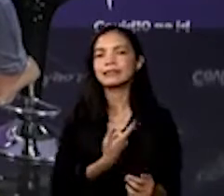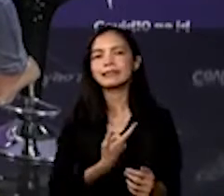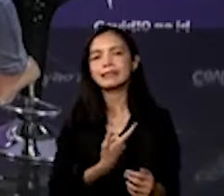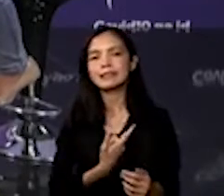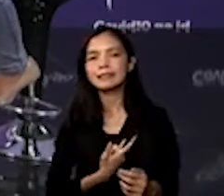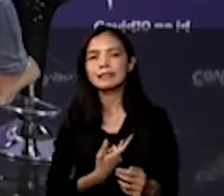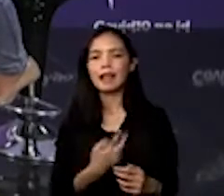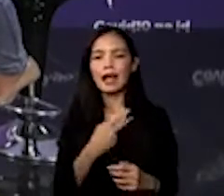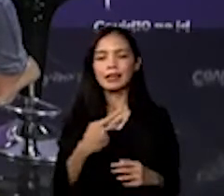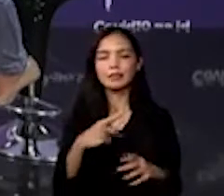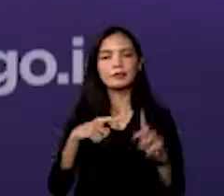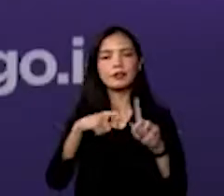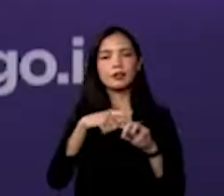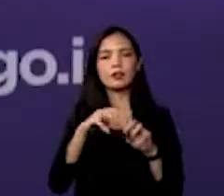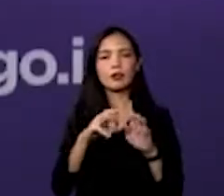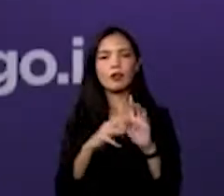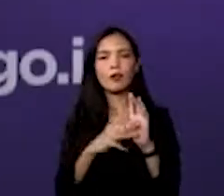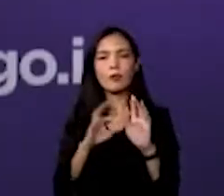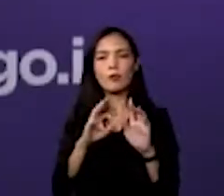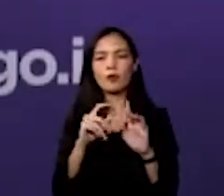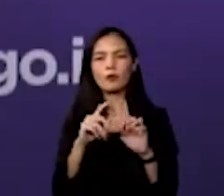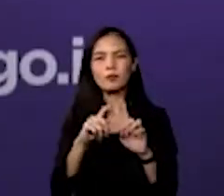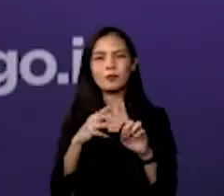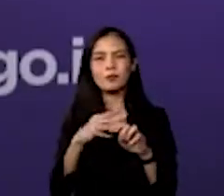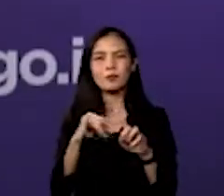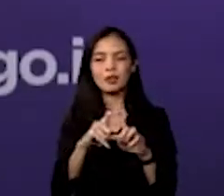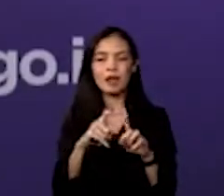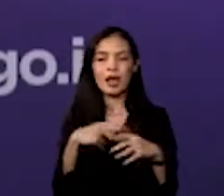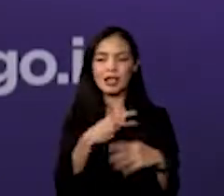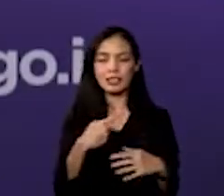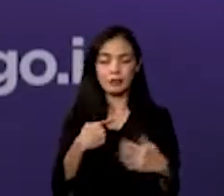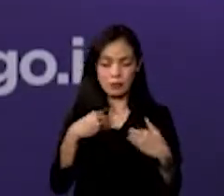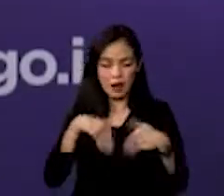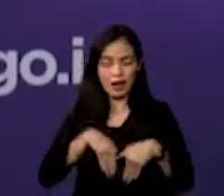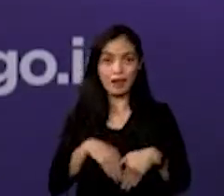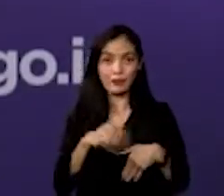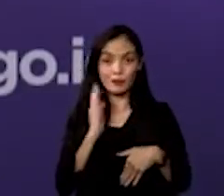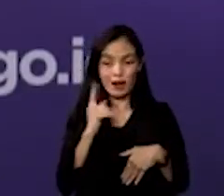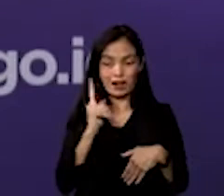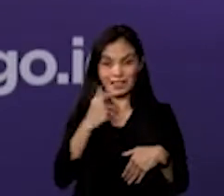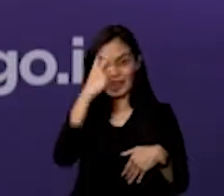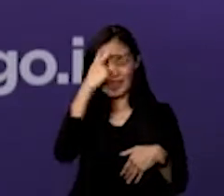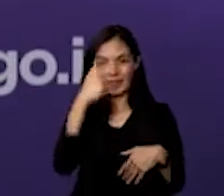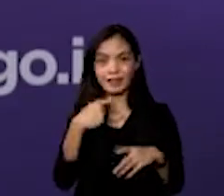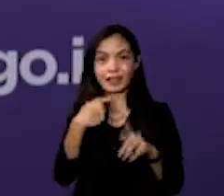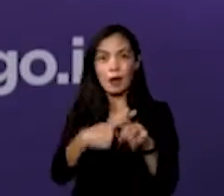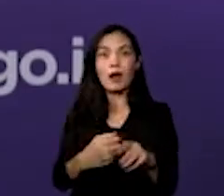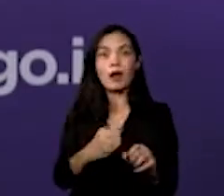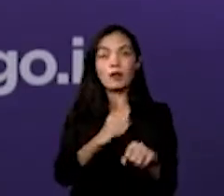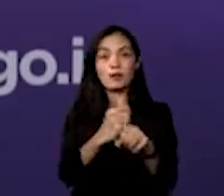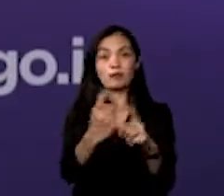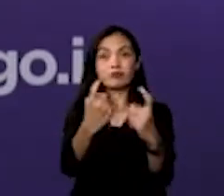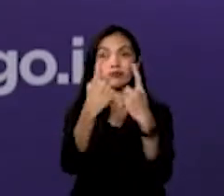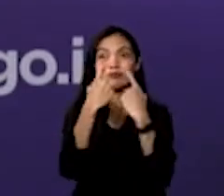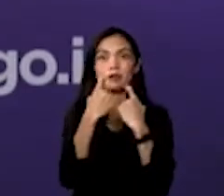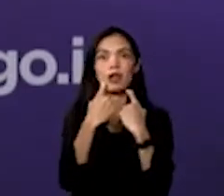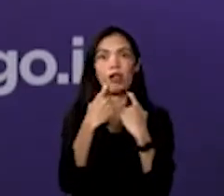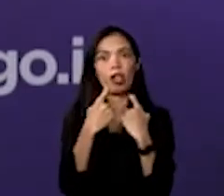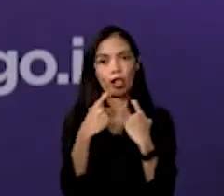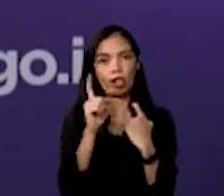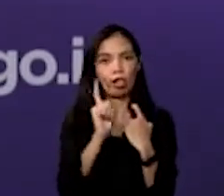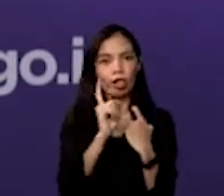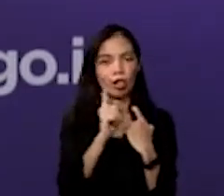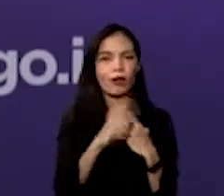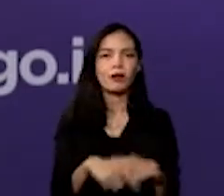komorbidnya datang lagi lagi si covid nih masalah timbul lagi tambah ya Nah kalau kita bergerak di rumah atau